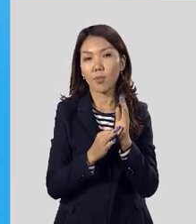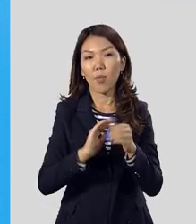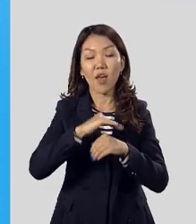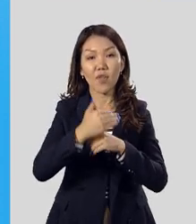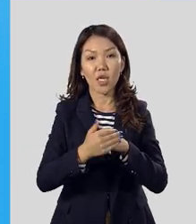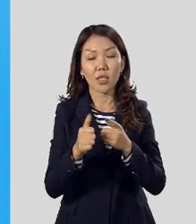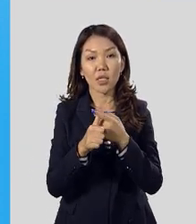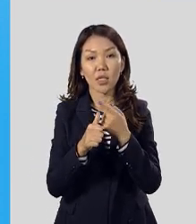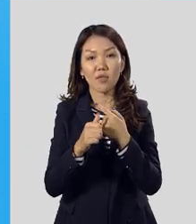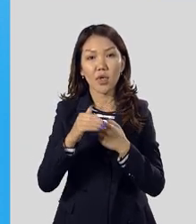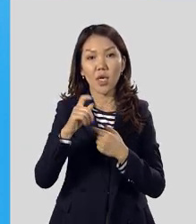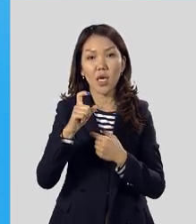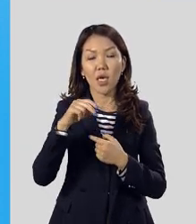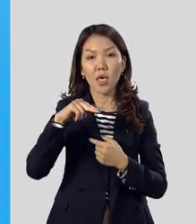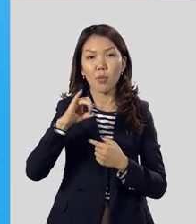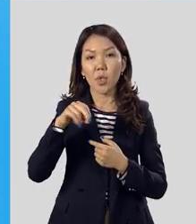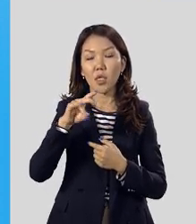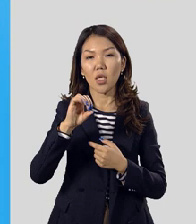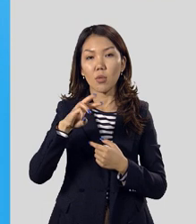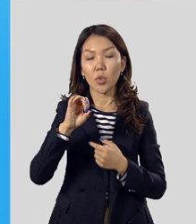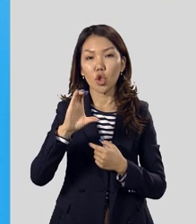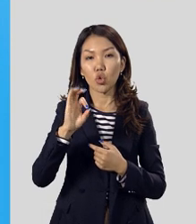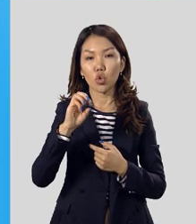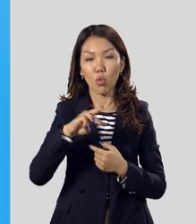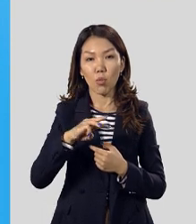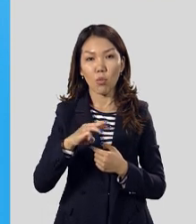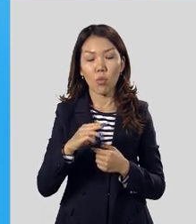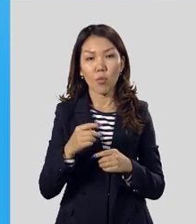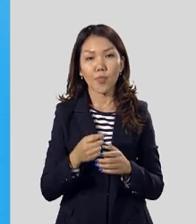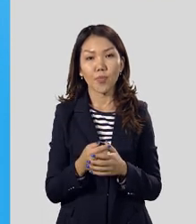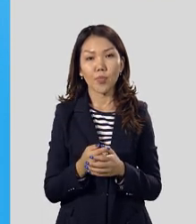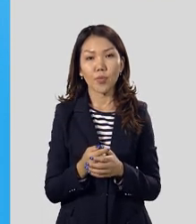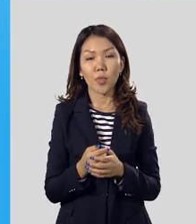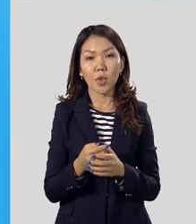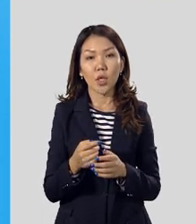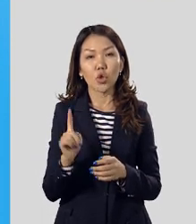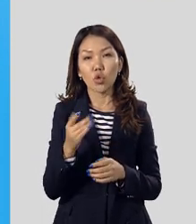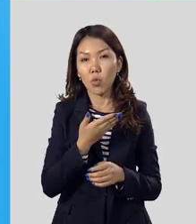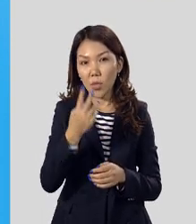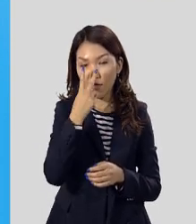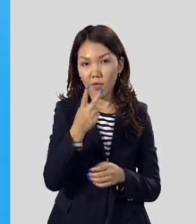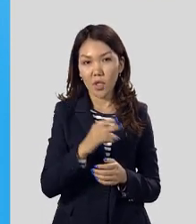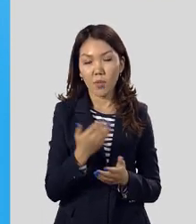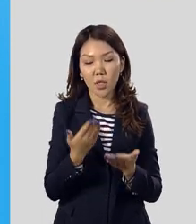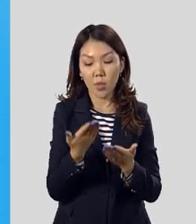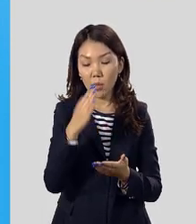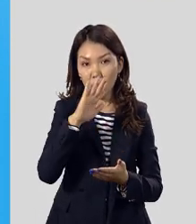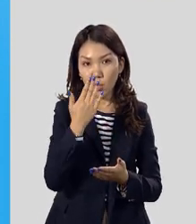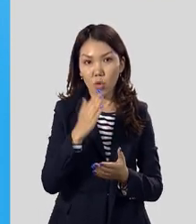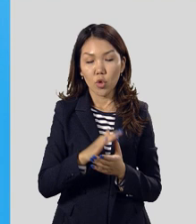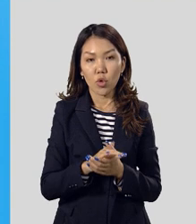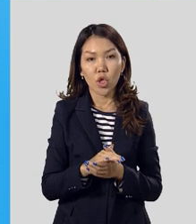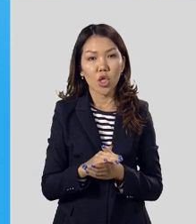эпидермисом. Это та кожа, которую мы видим. Если мы посмотрим на свою ладонь, то ничего особенного